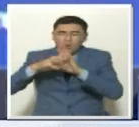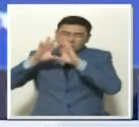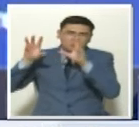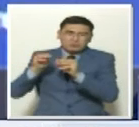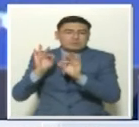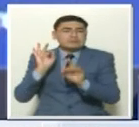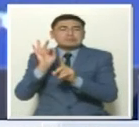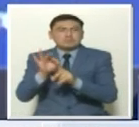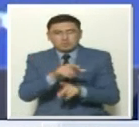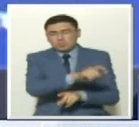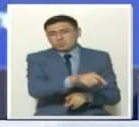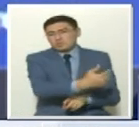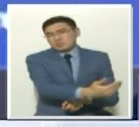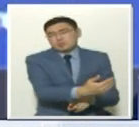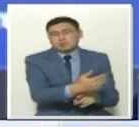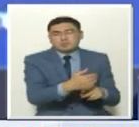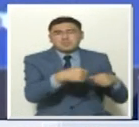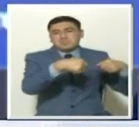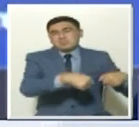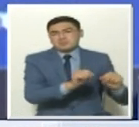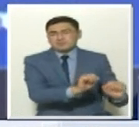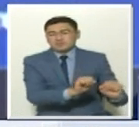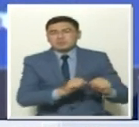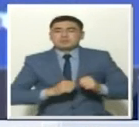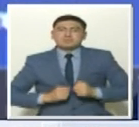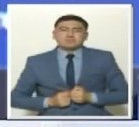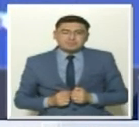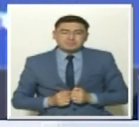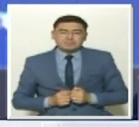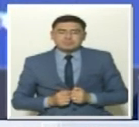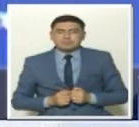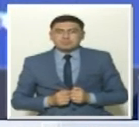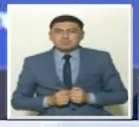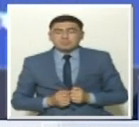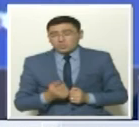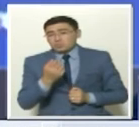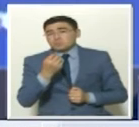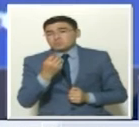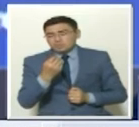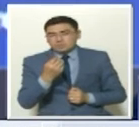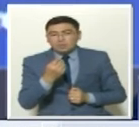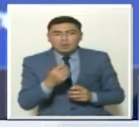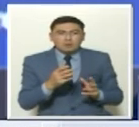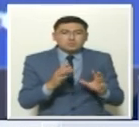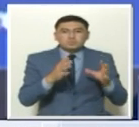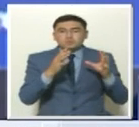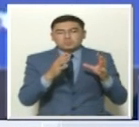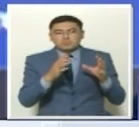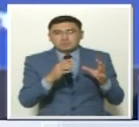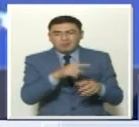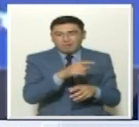и защиту прав лиц, находящихся в местах лишения свободы, их безопасности, а также предупреждение и профилактику